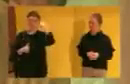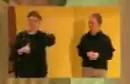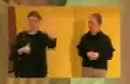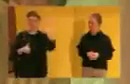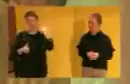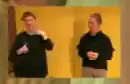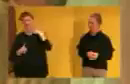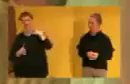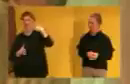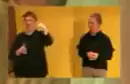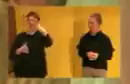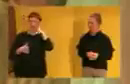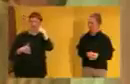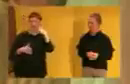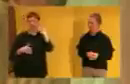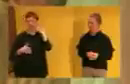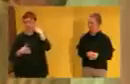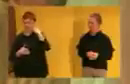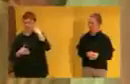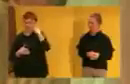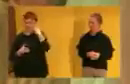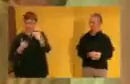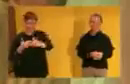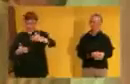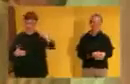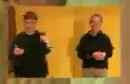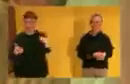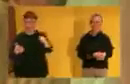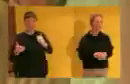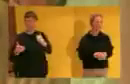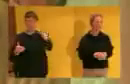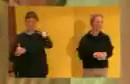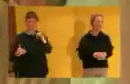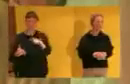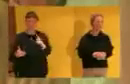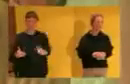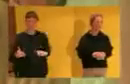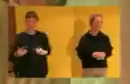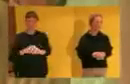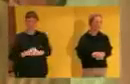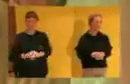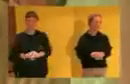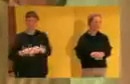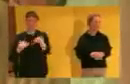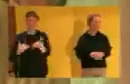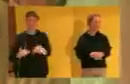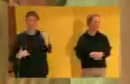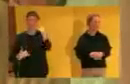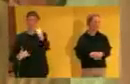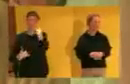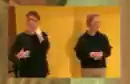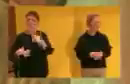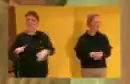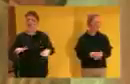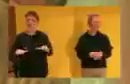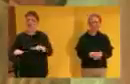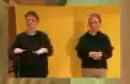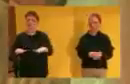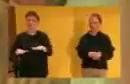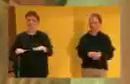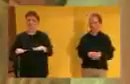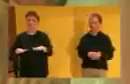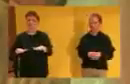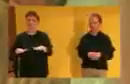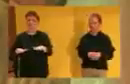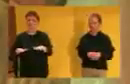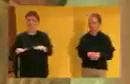auch in die Stadt Dresden erfolgt. Momentan ist es so, dass wir etwa jeden zweiten